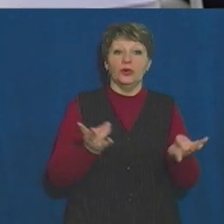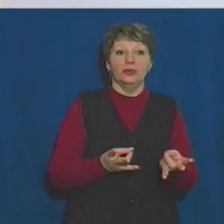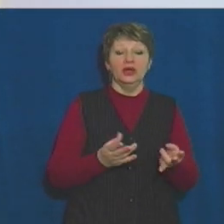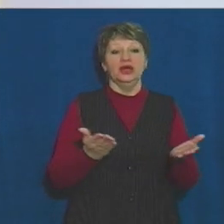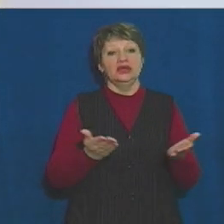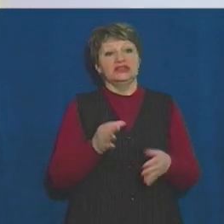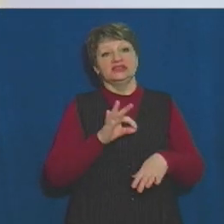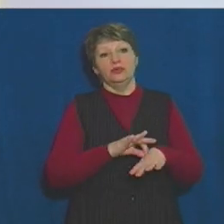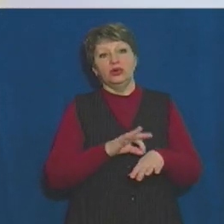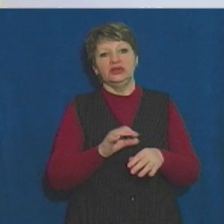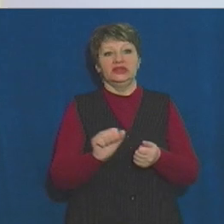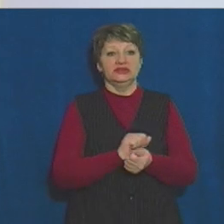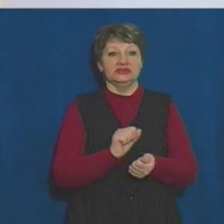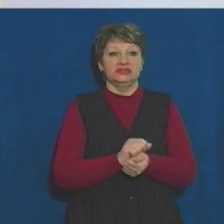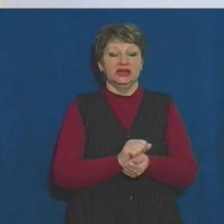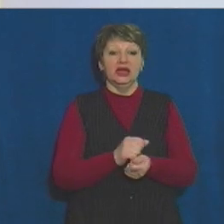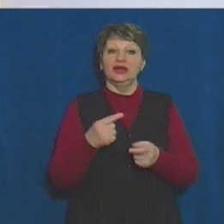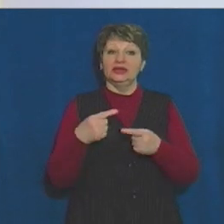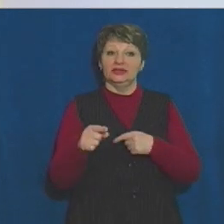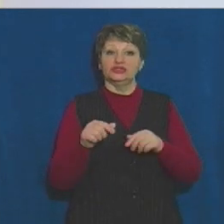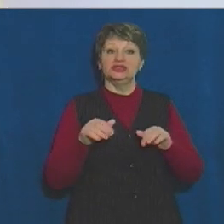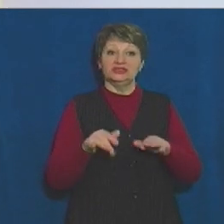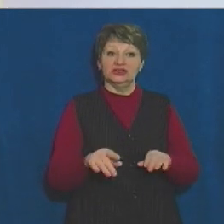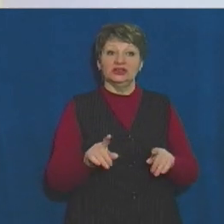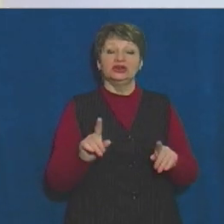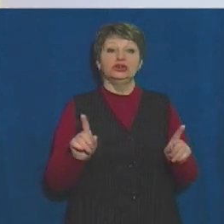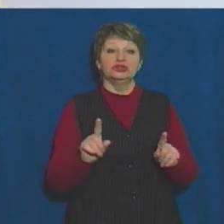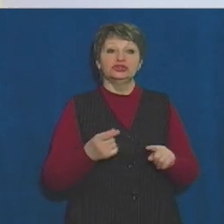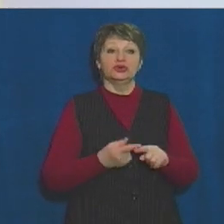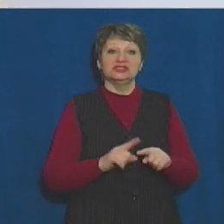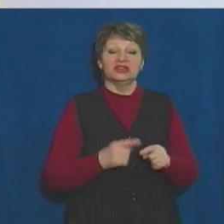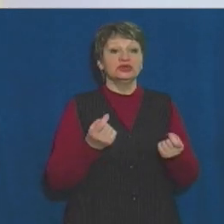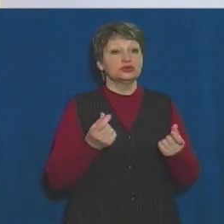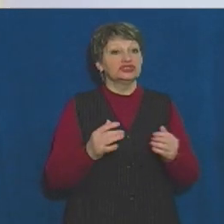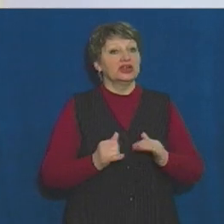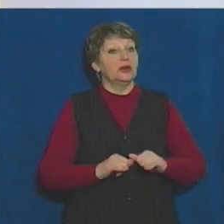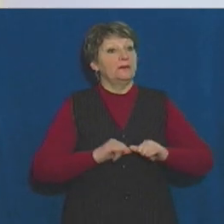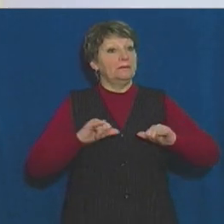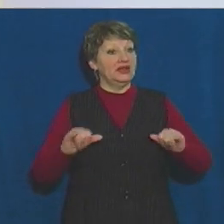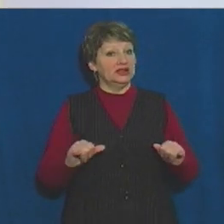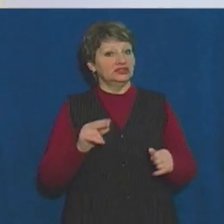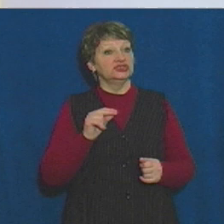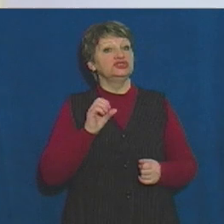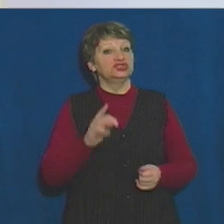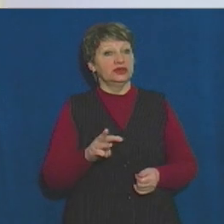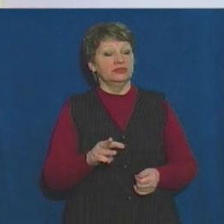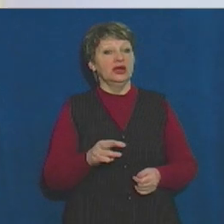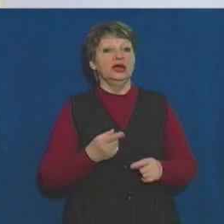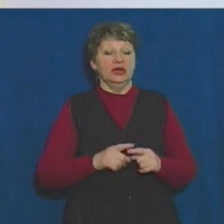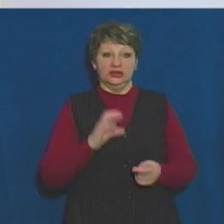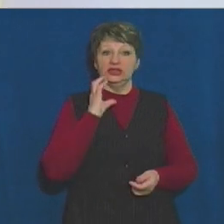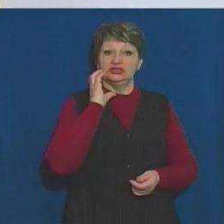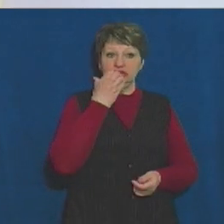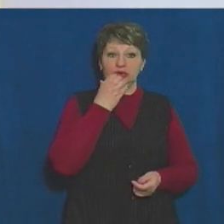тощо. Інша справа, що трошки більше, ніж ми звикли це бачити, це насправді значно серйозніша проблема по